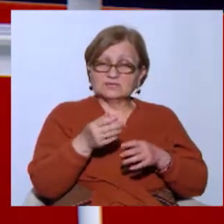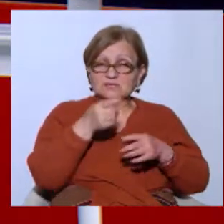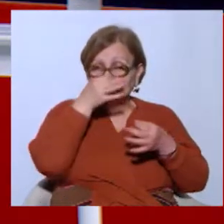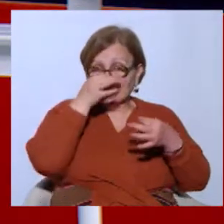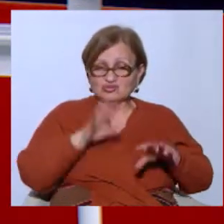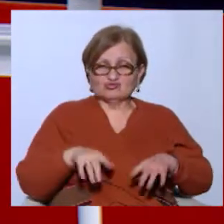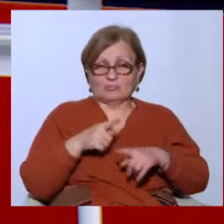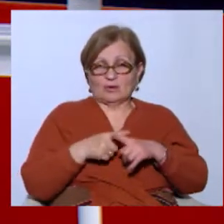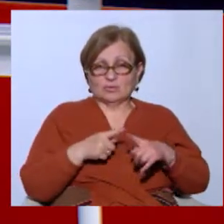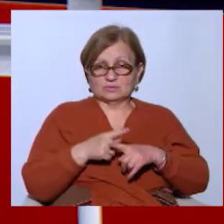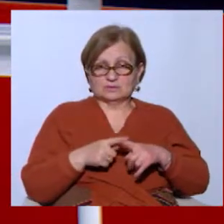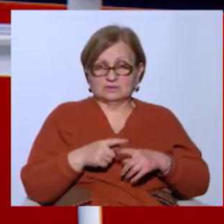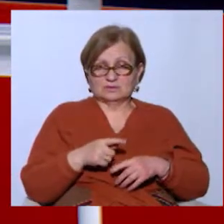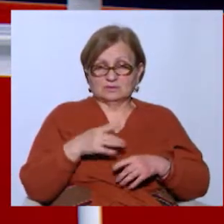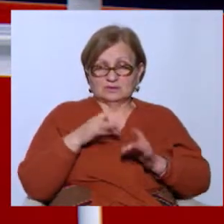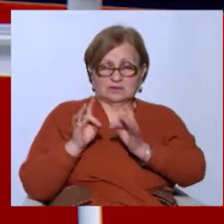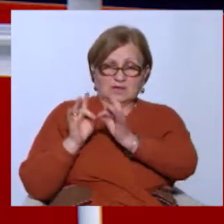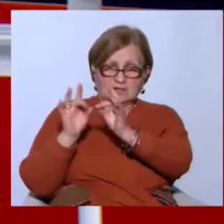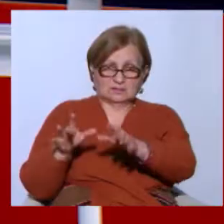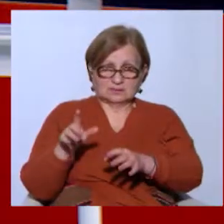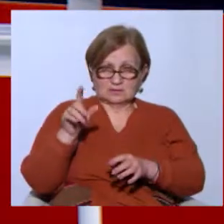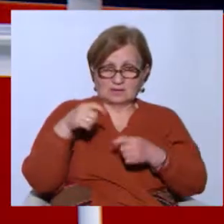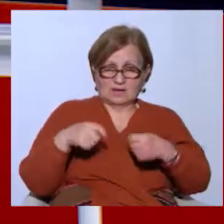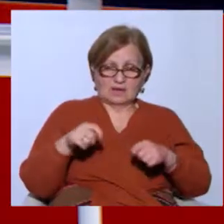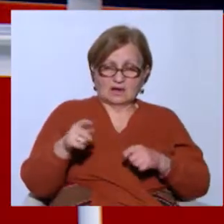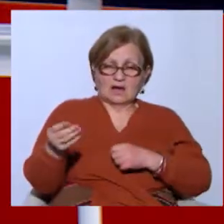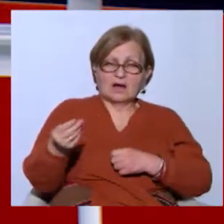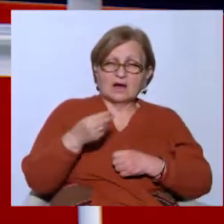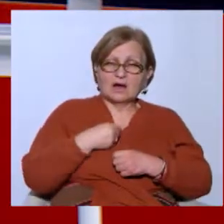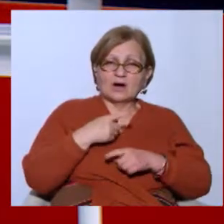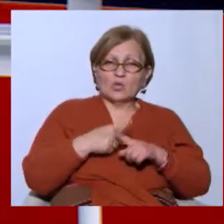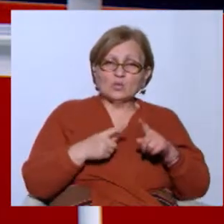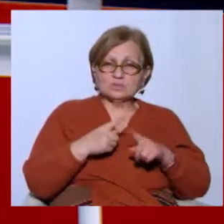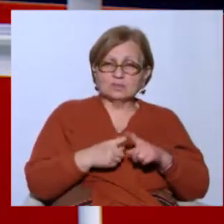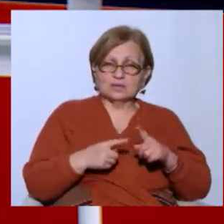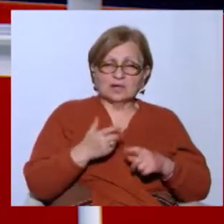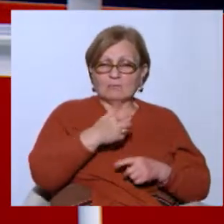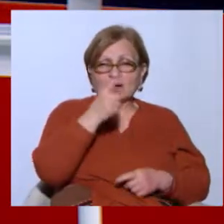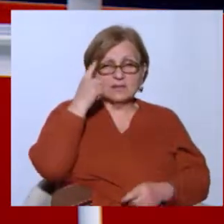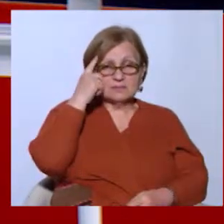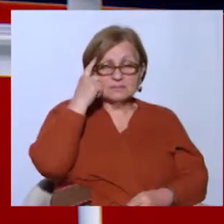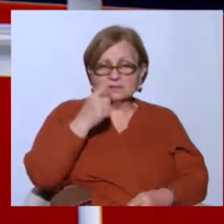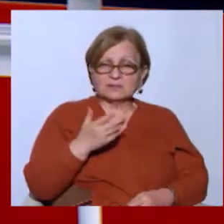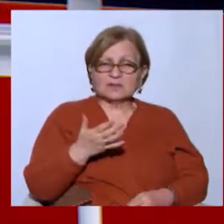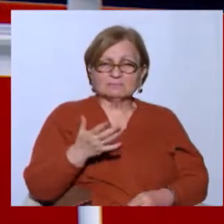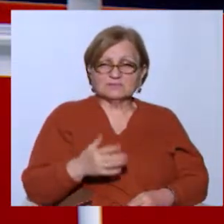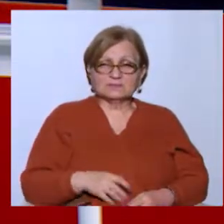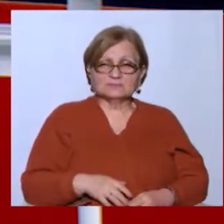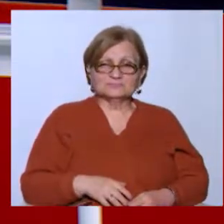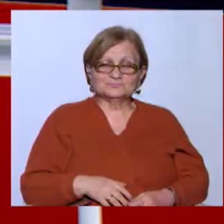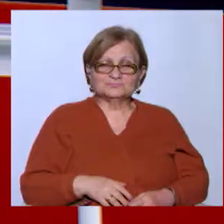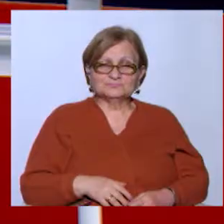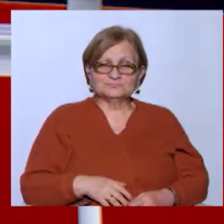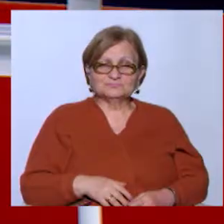ხურდა? გამყიდველს ვაძლევ 10 ლარს, მან უნდა დამიბრუნოს ხურდა. აბა დაფიქრდით.